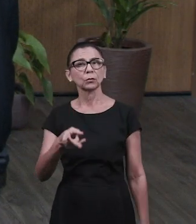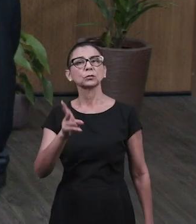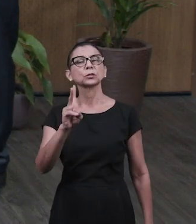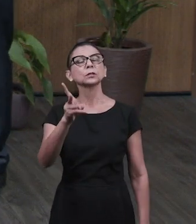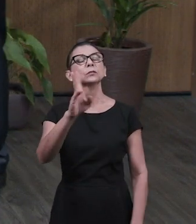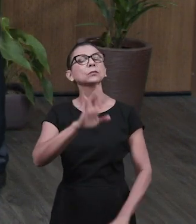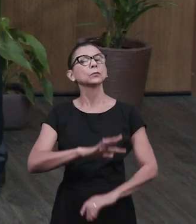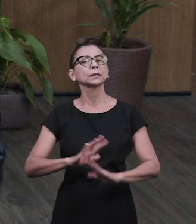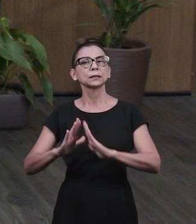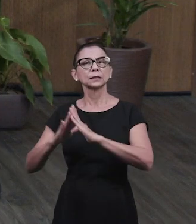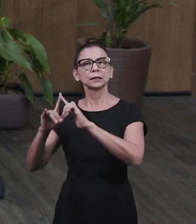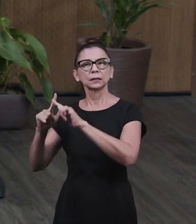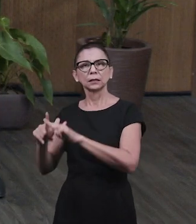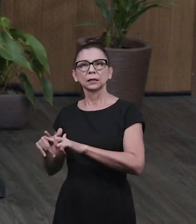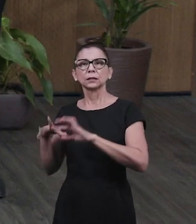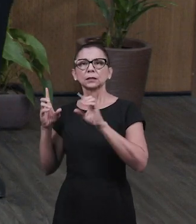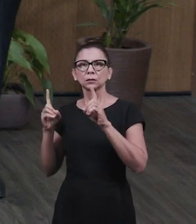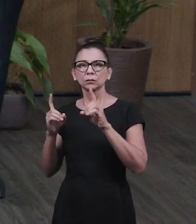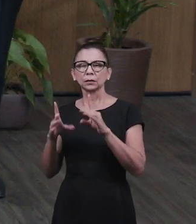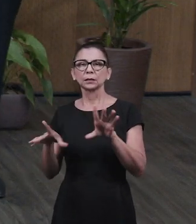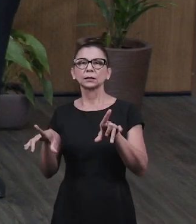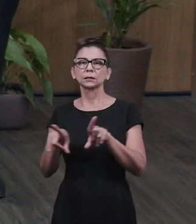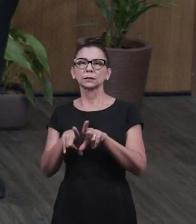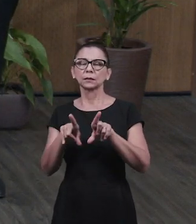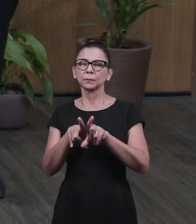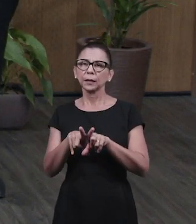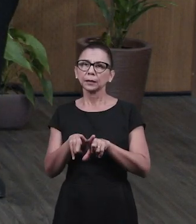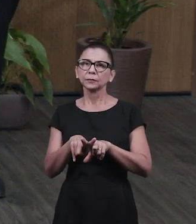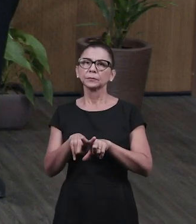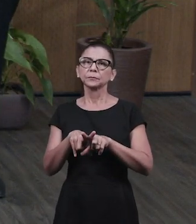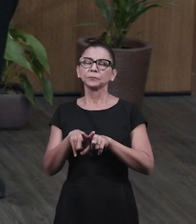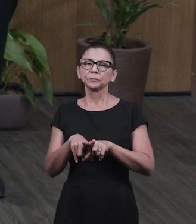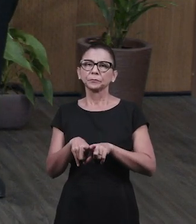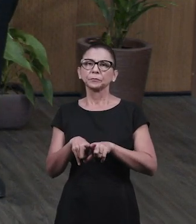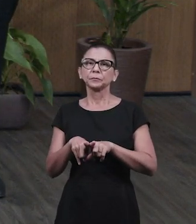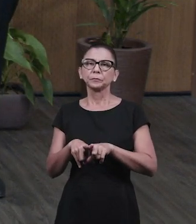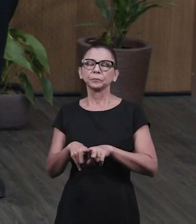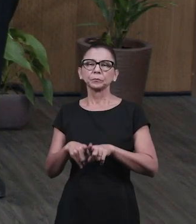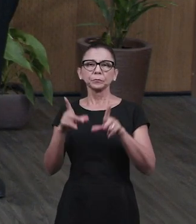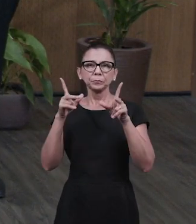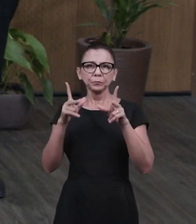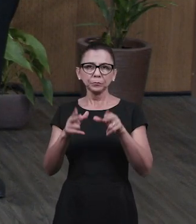restent les mêmes aussi. Nous voyons dans la Bible